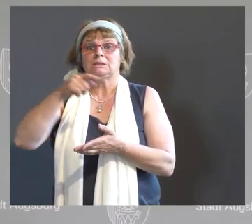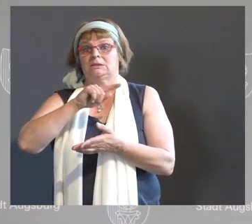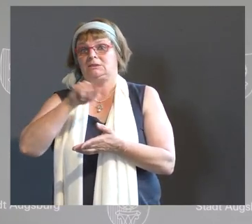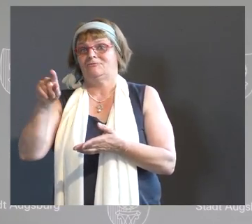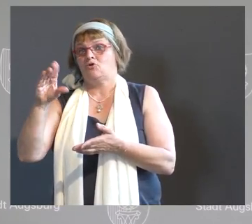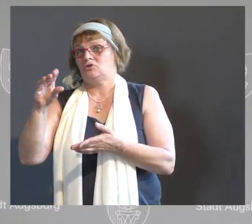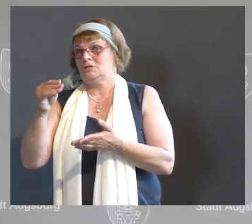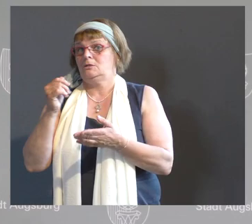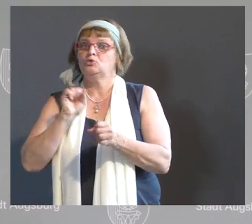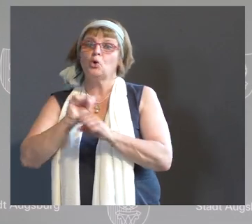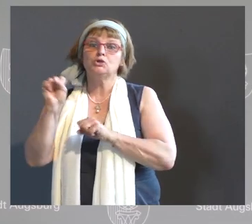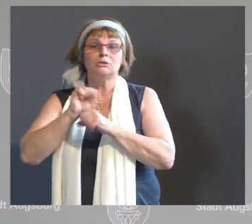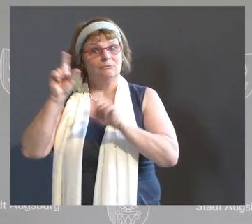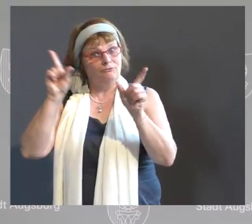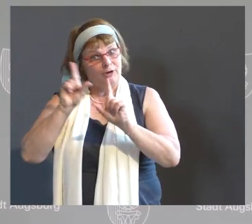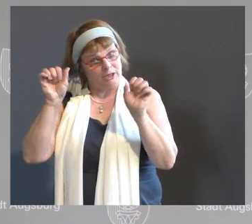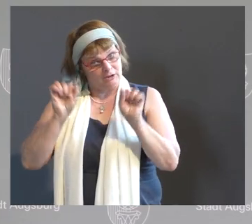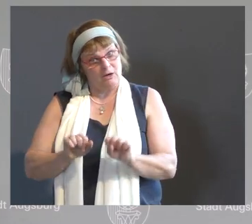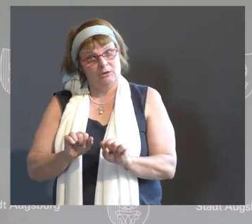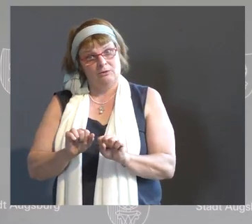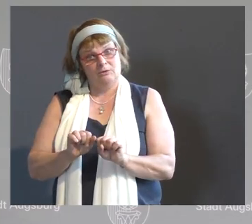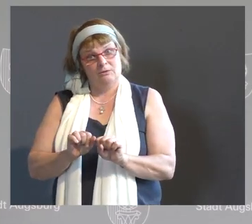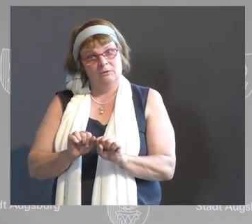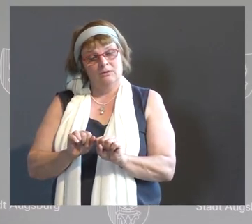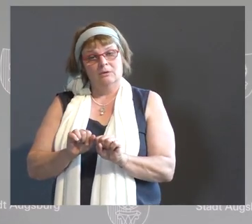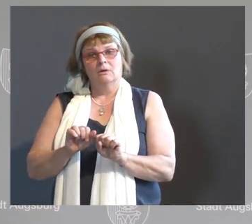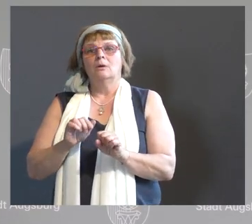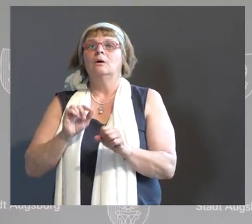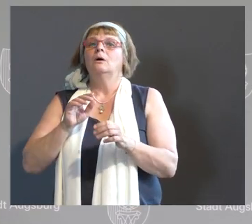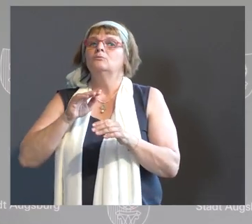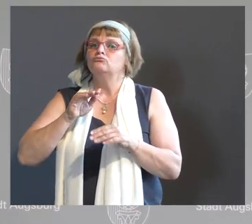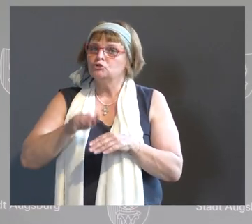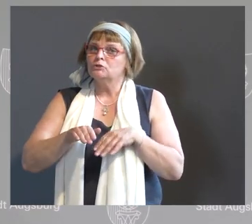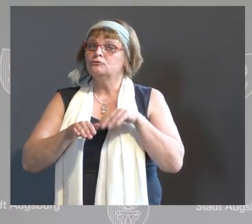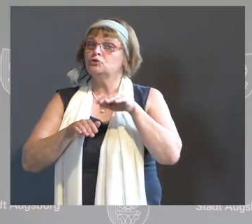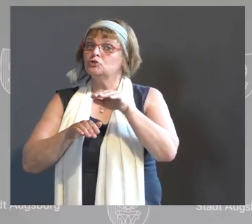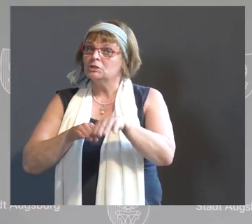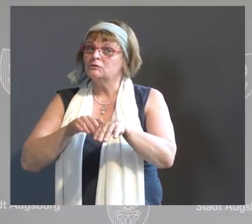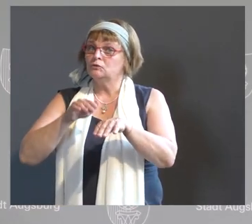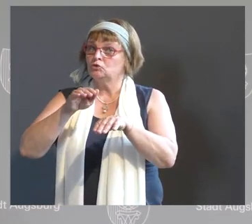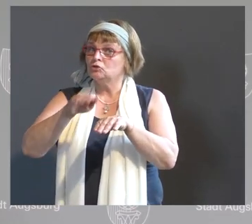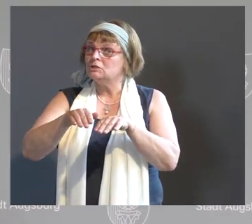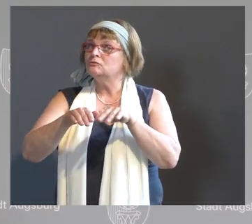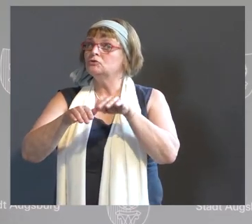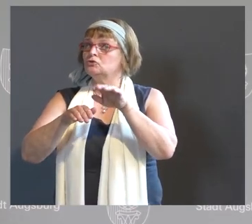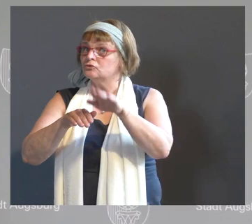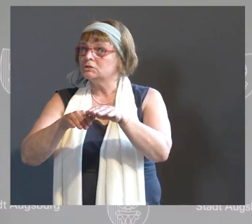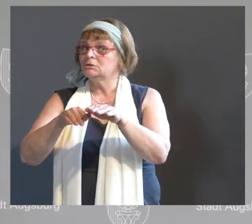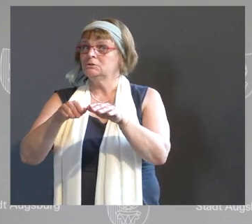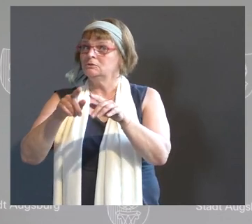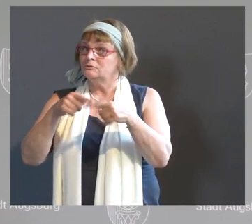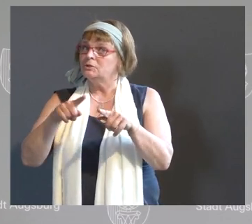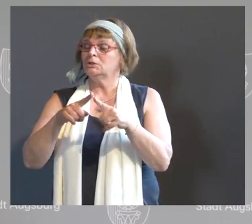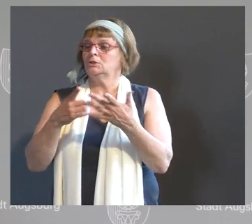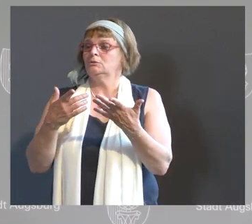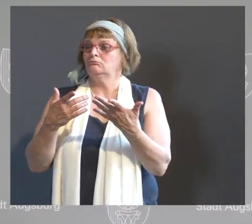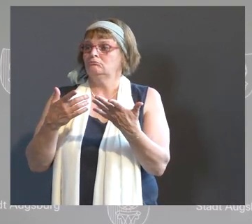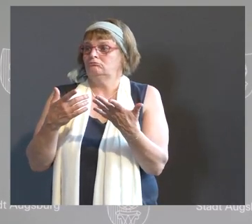kommenden Wochenende. Und sukzessive werden wir, so wie wir es auch im Riespark, im Scheldenpark,